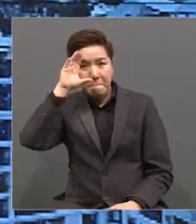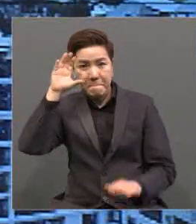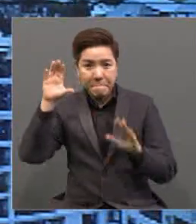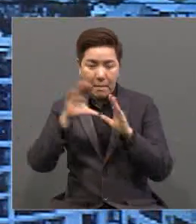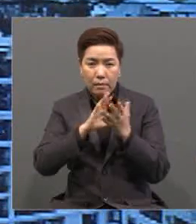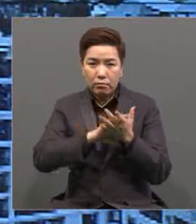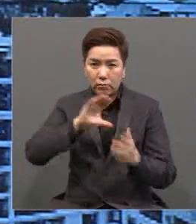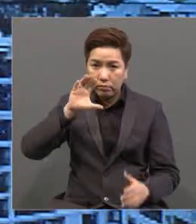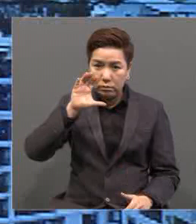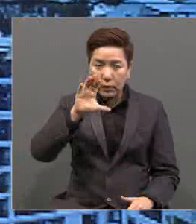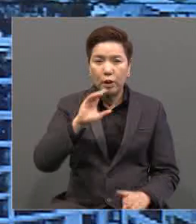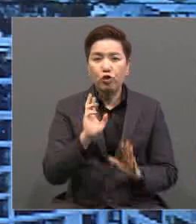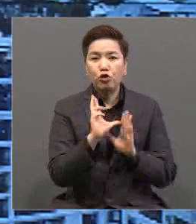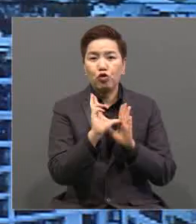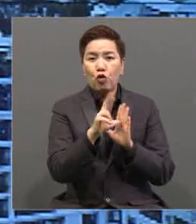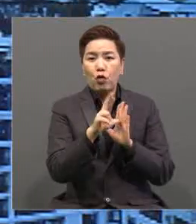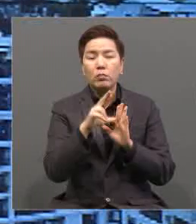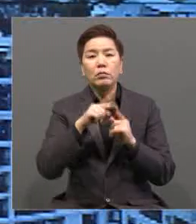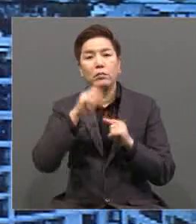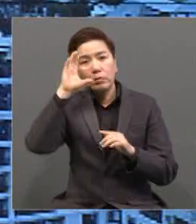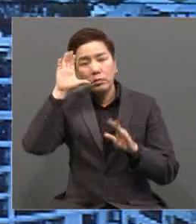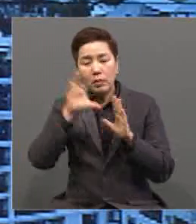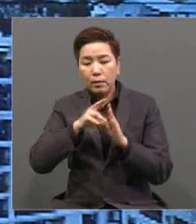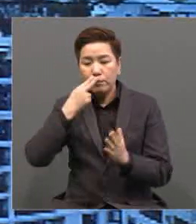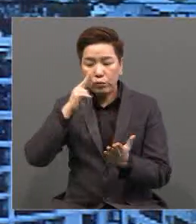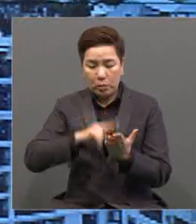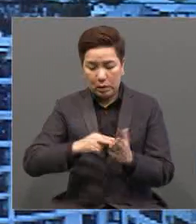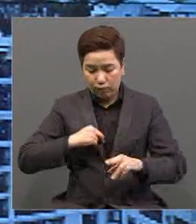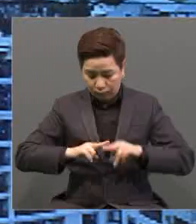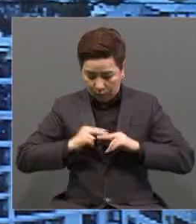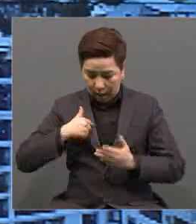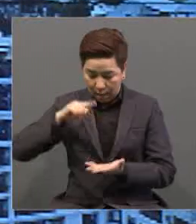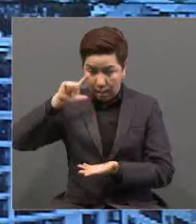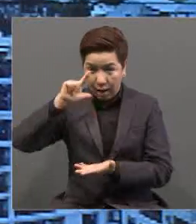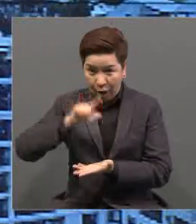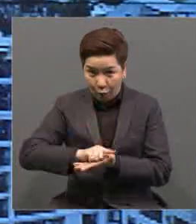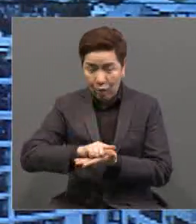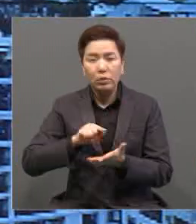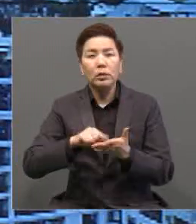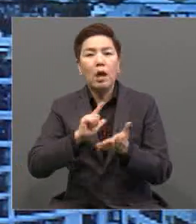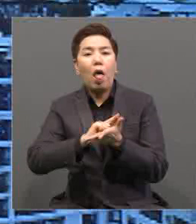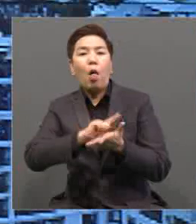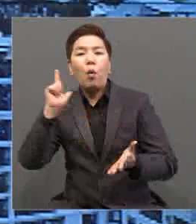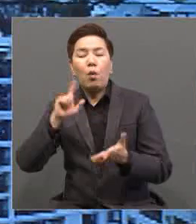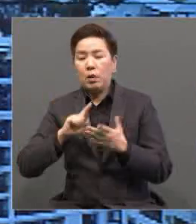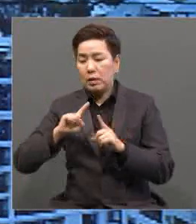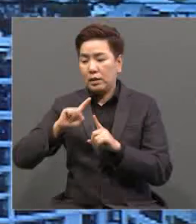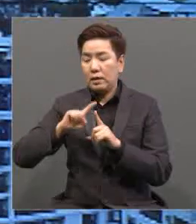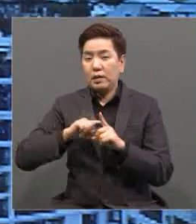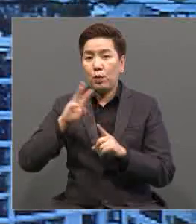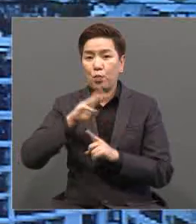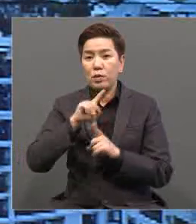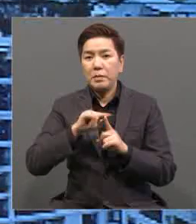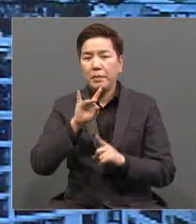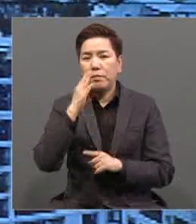พแล้วก็ข้อมูลลงใน TikTok ซึ่งเป็นภาพจดหมายลาออกลงวันที่เมื่อวันที่8มิถุนายนที่ผ่านมาระ